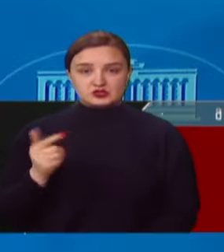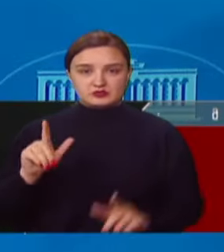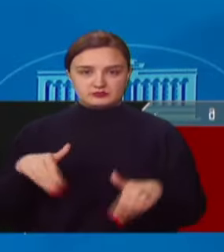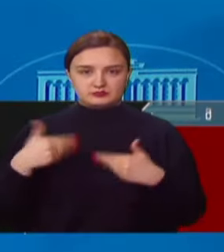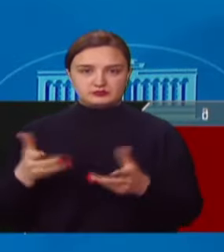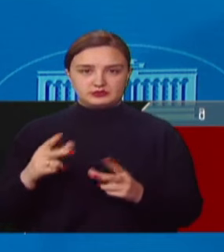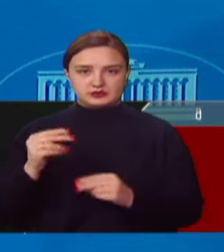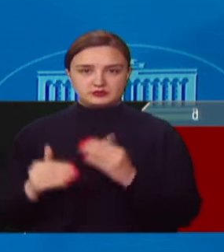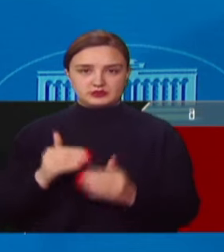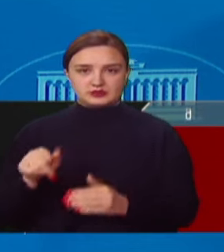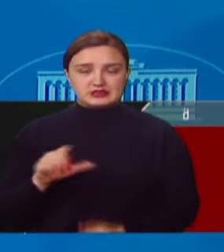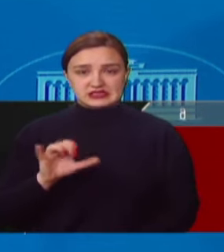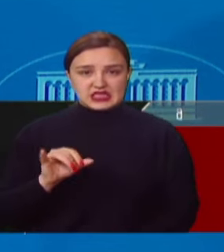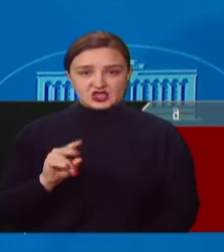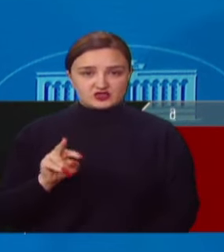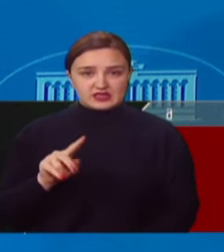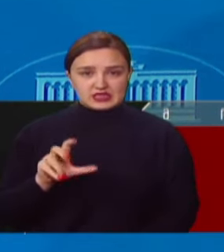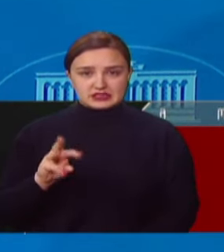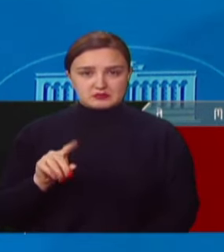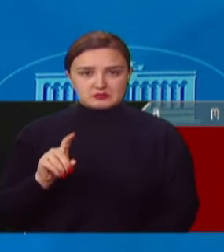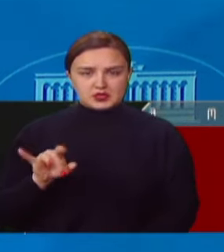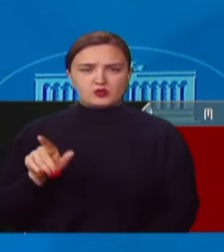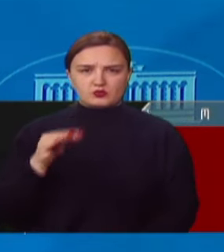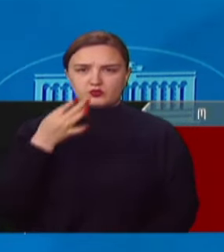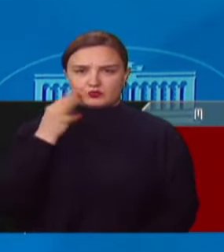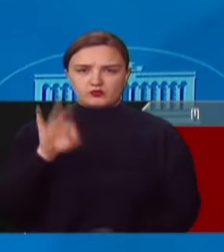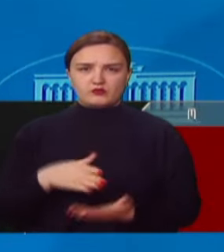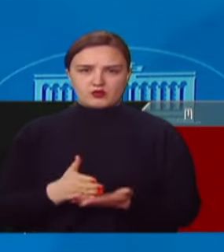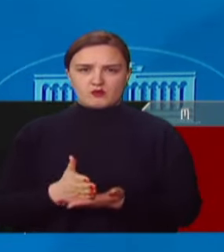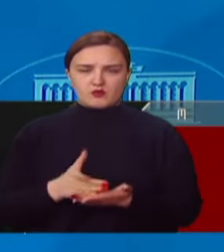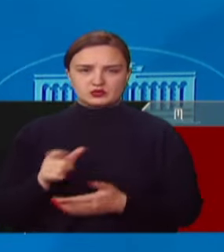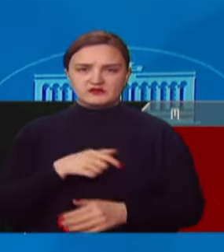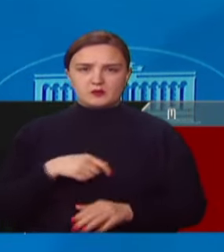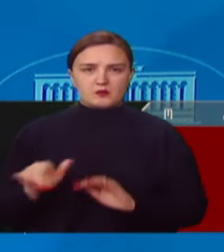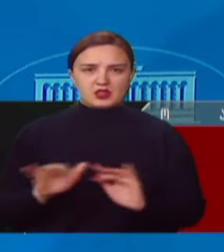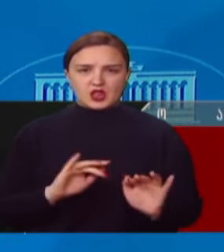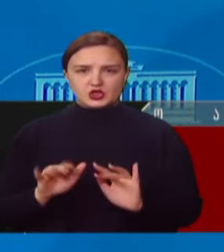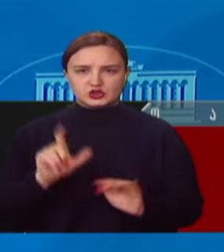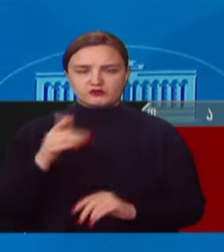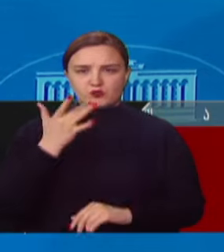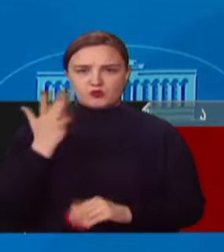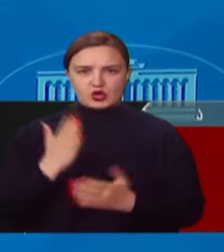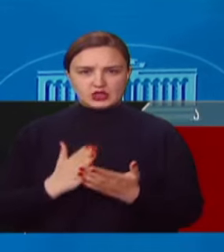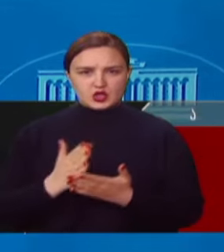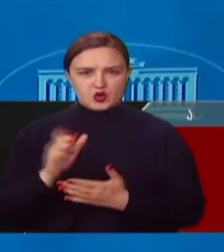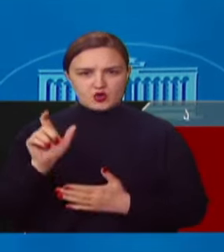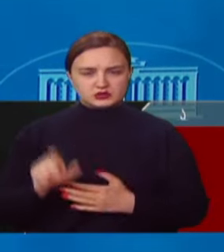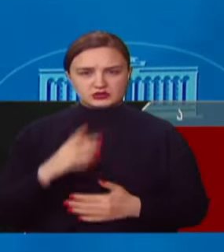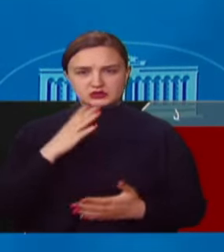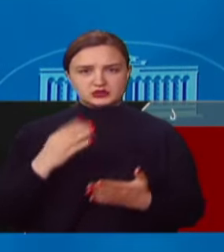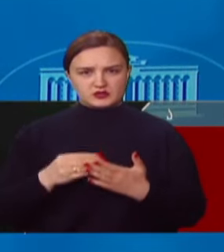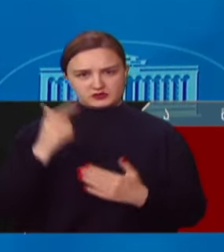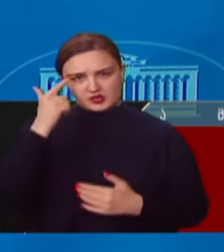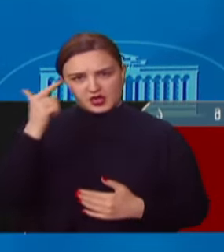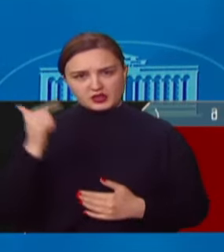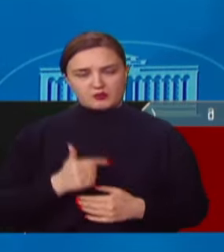ბატონი მიხეილ სარჯველაძე, რომელიც არის ძალიან გამოცდილი მენეჯერი, პოლიტიკოსი, თავისი